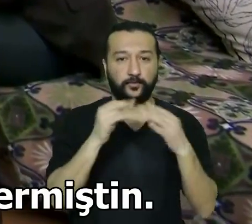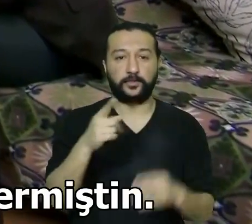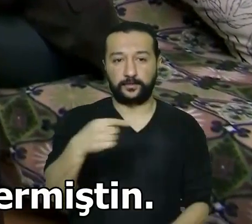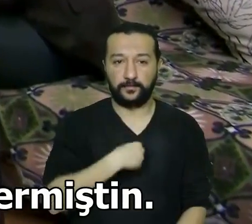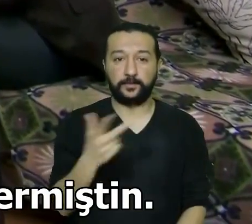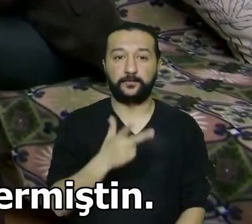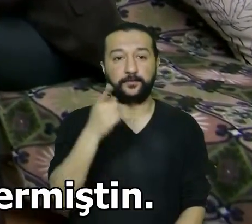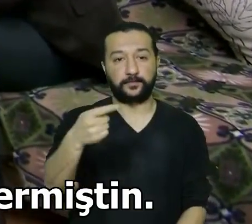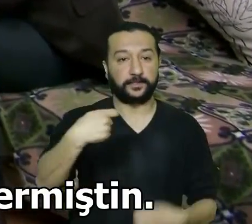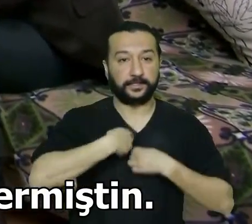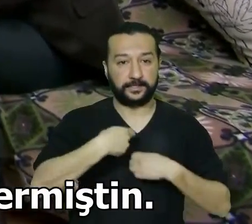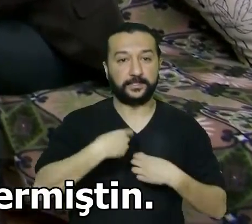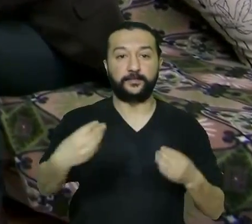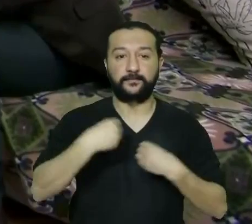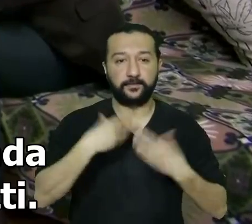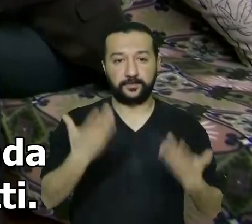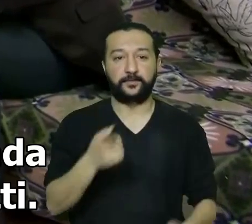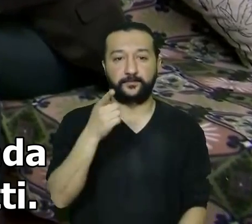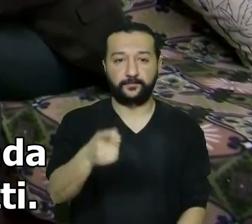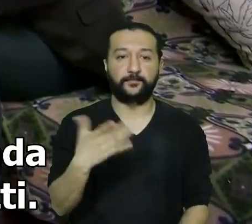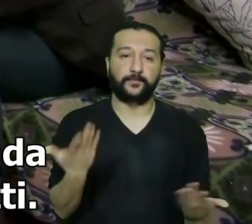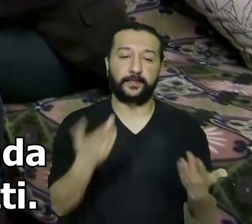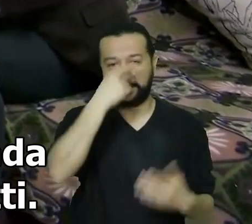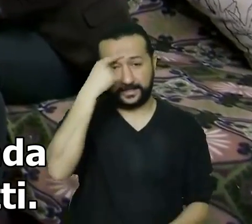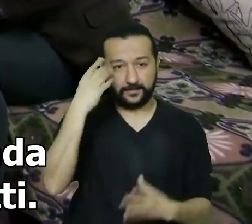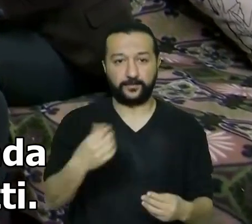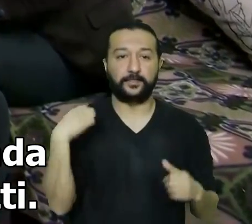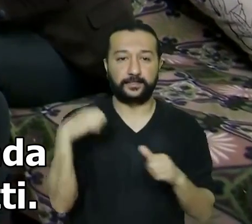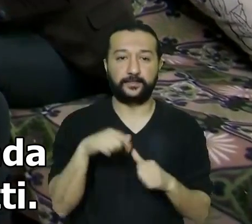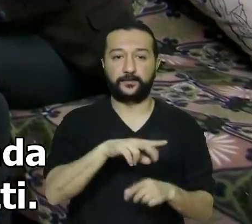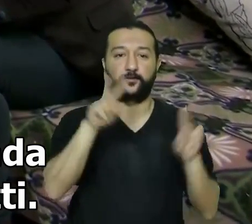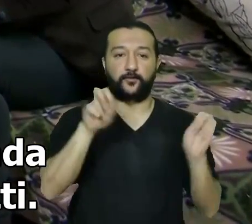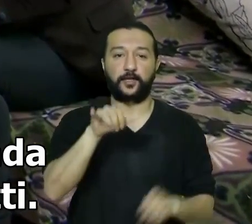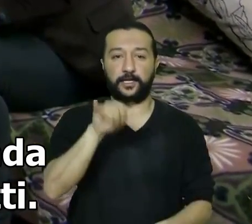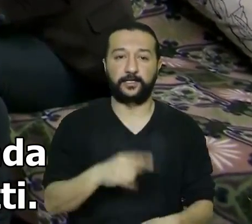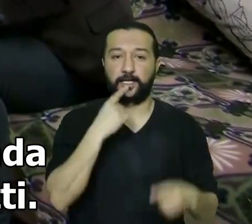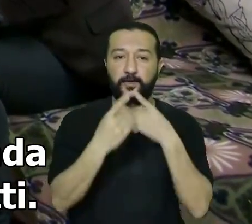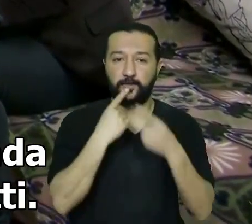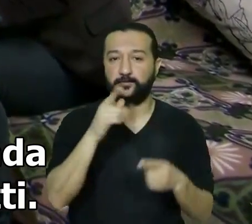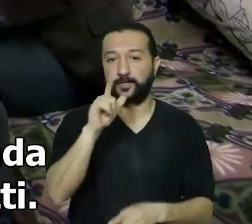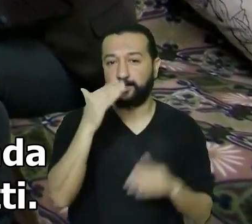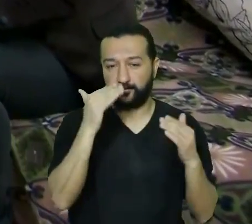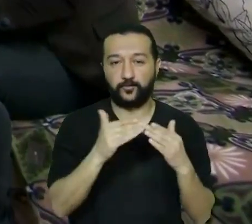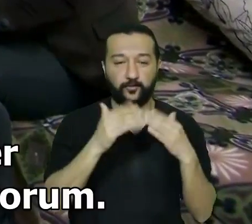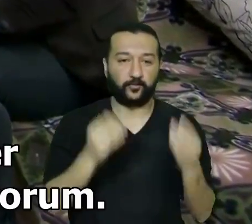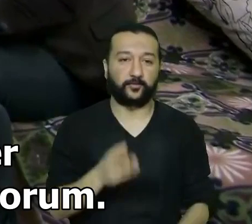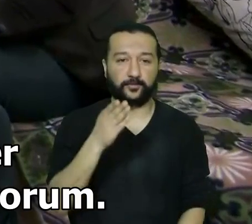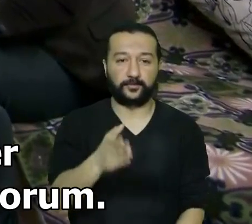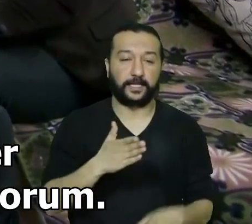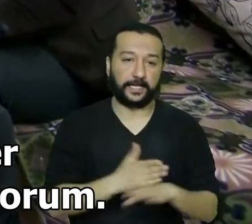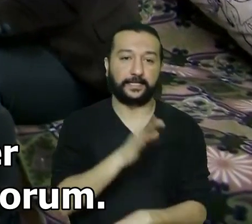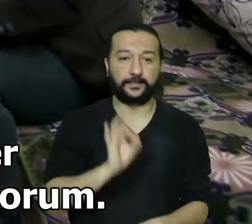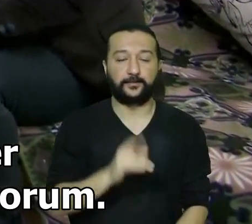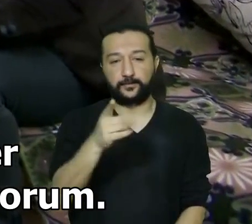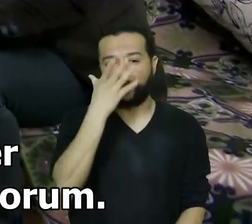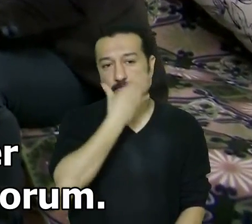de bana bayağı bir nasihat vermiştin. Nasip oldu, tekrar bu konu hakkında konuşmamız icap etti. Artık